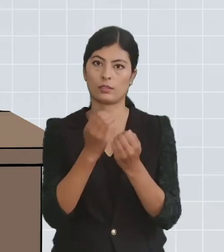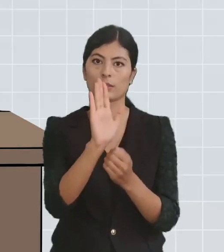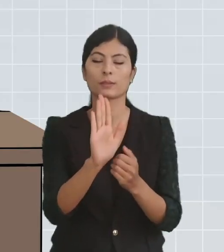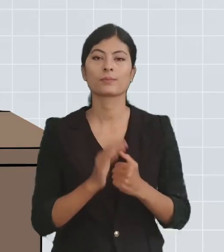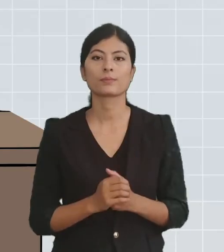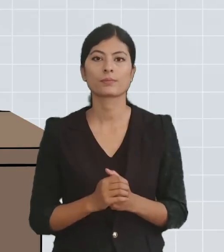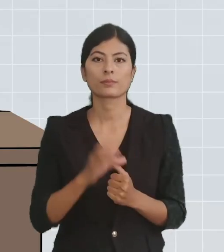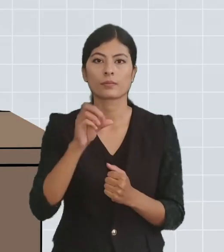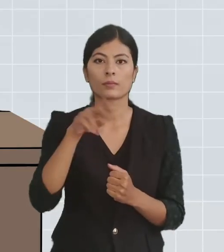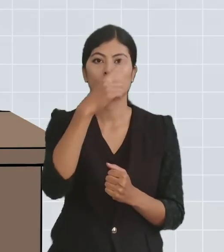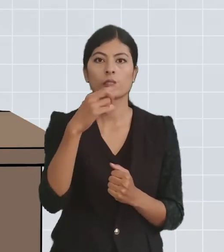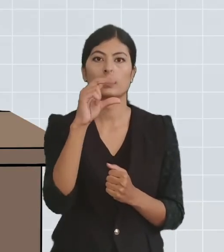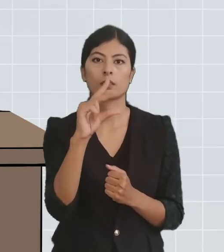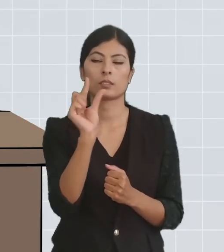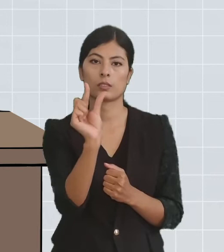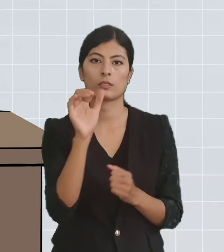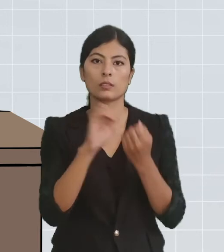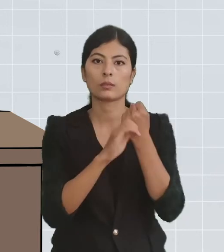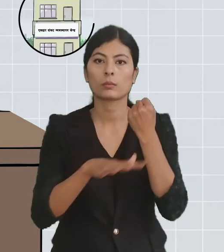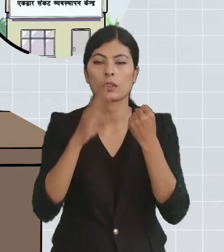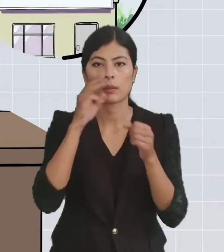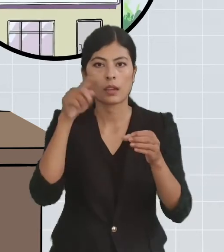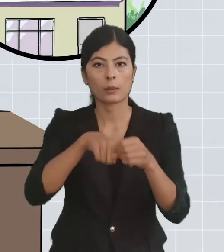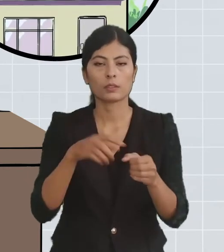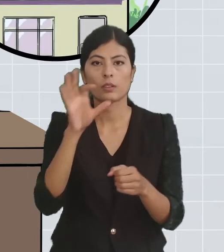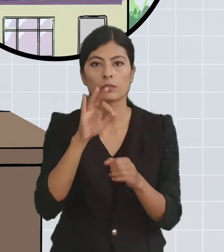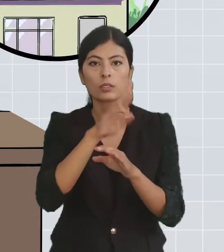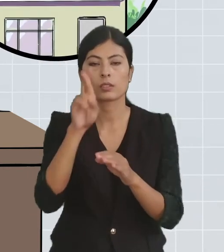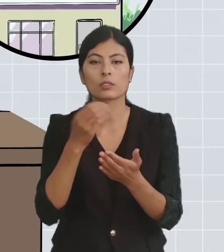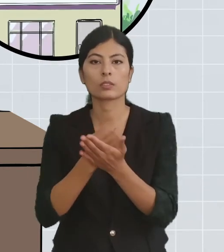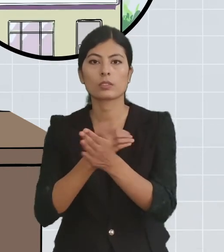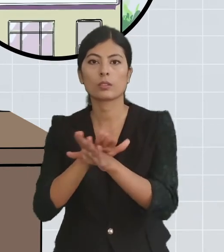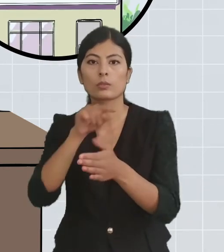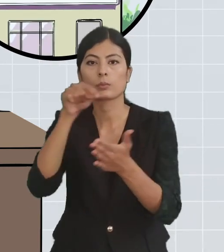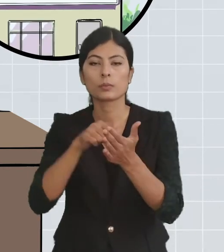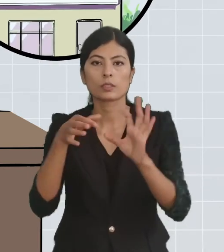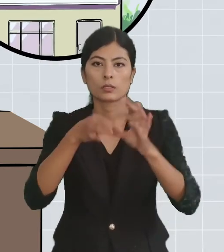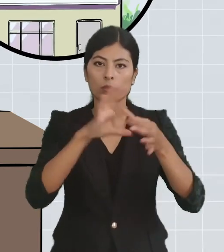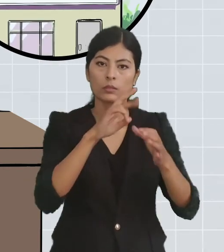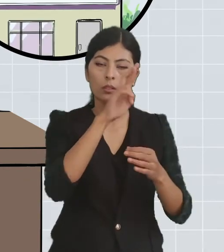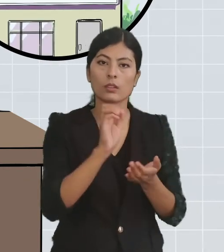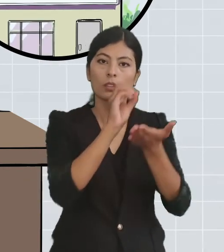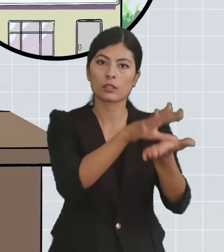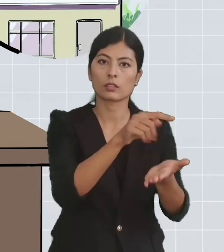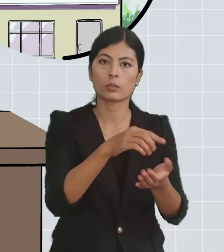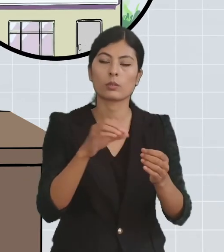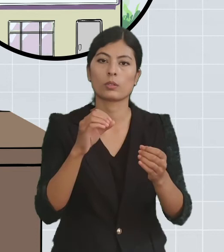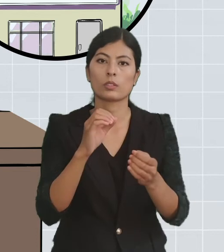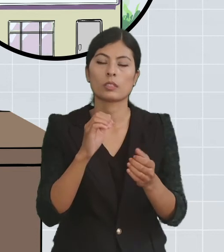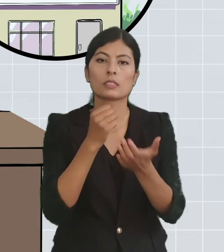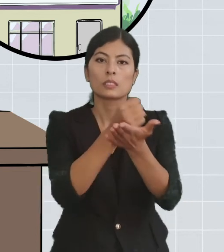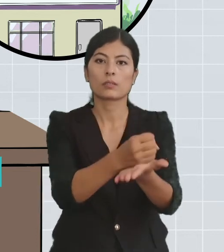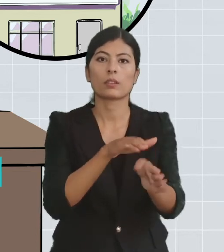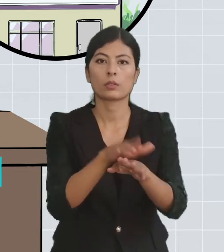सहमति जनाउनेछन्। प्रेषण प्रणालीमा आबद्ध निकाय र संस्थाहरू बीचको समन्वय र प्रदान गर्ने सेवाहरूको प्रभावकारिताका